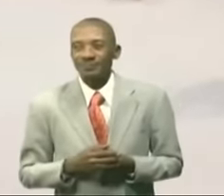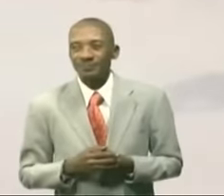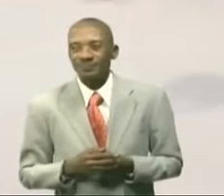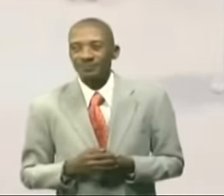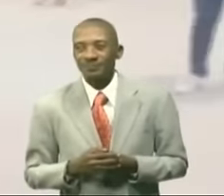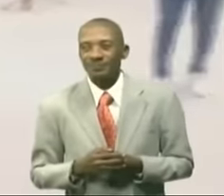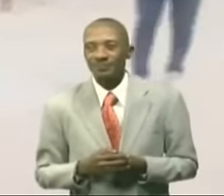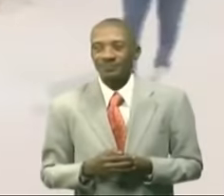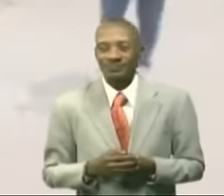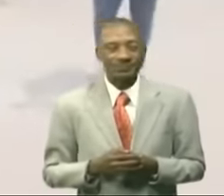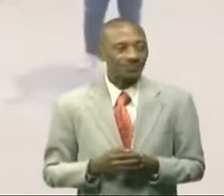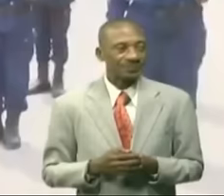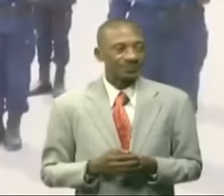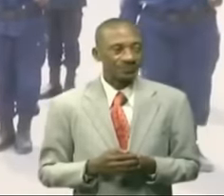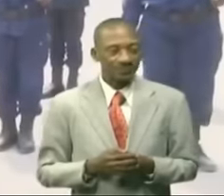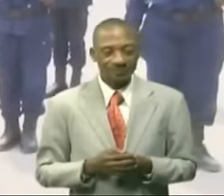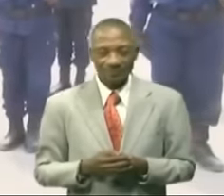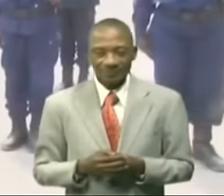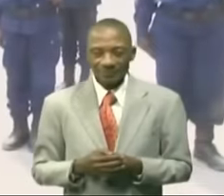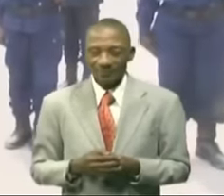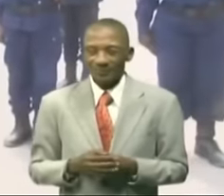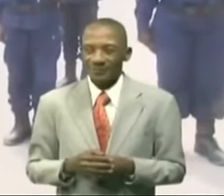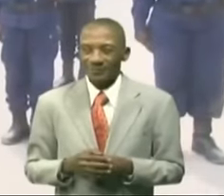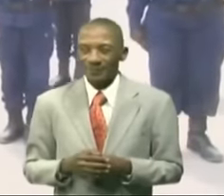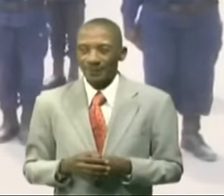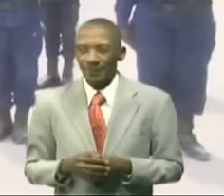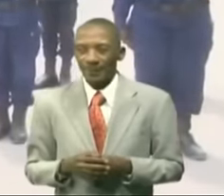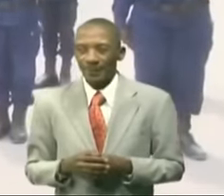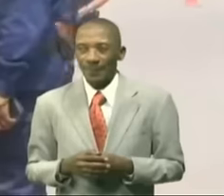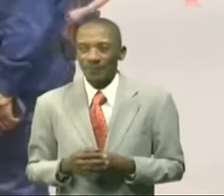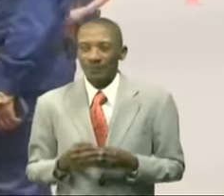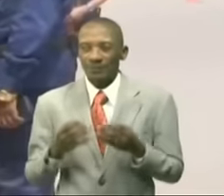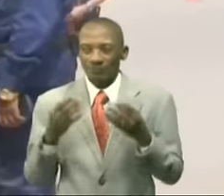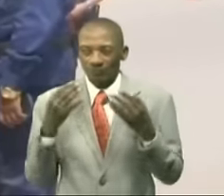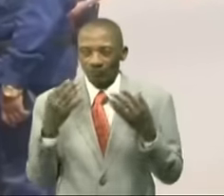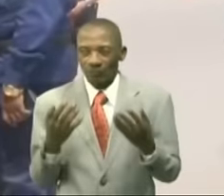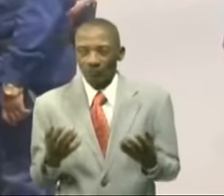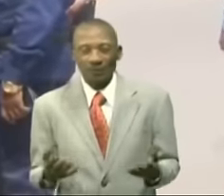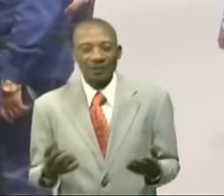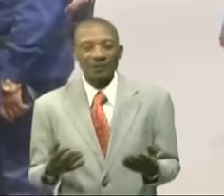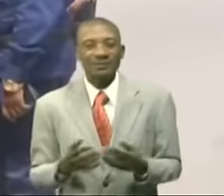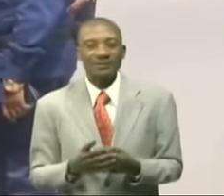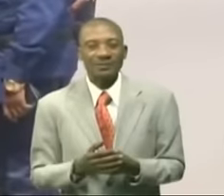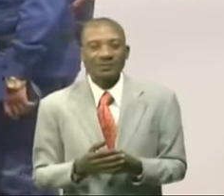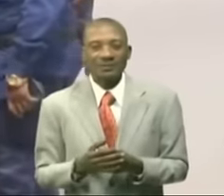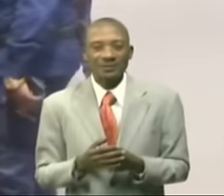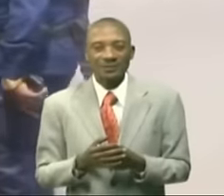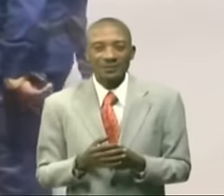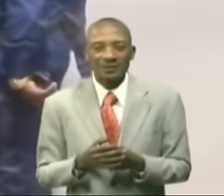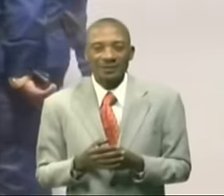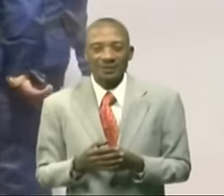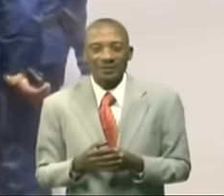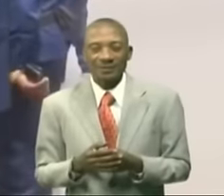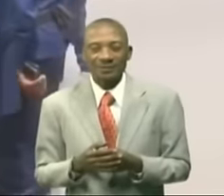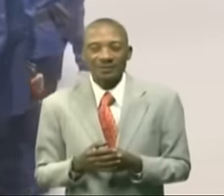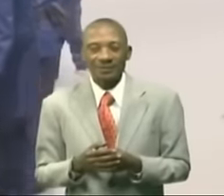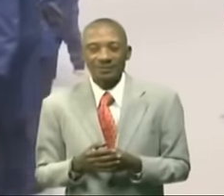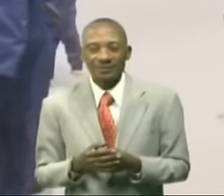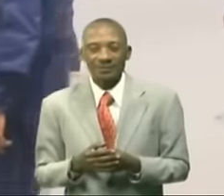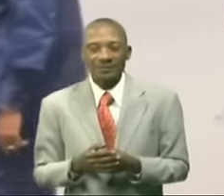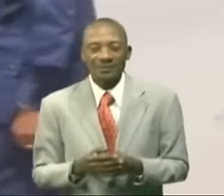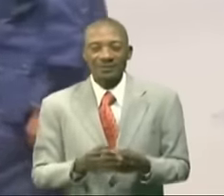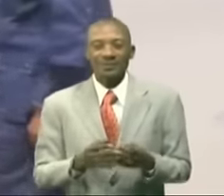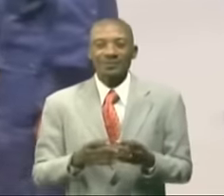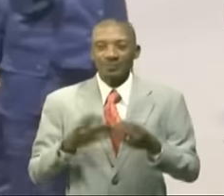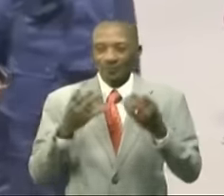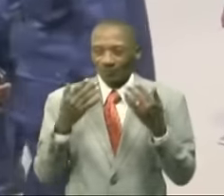congolaise, dont sa mission régalienne de sécuriser les personnes et leurs biens, comme le souhaite le chef de l'État, commandant suprême des forces armées,